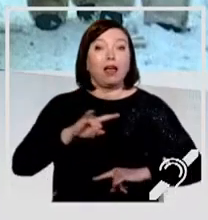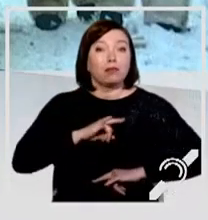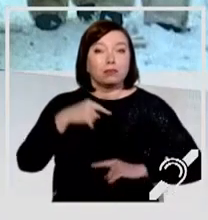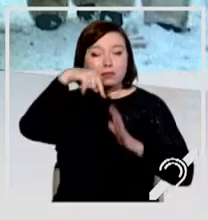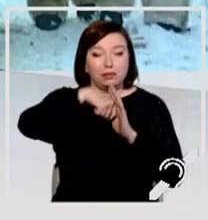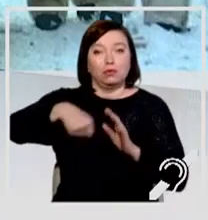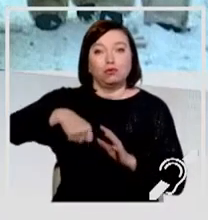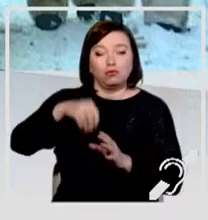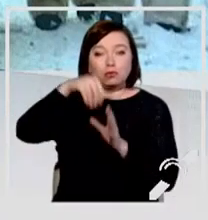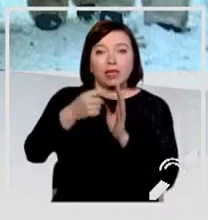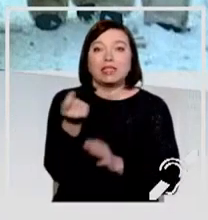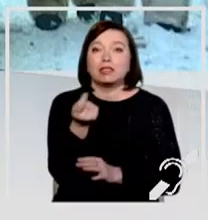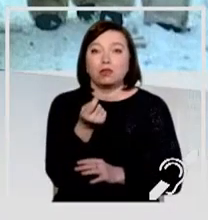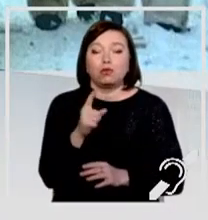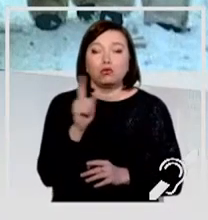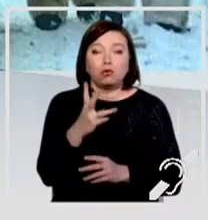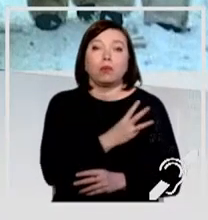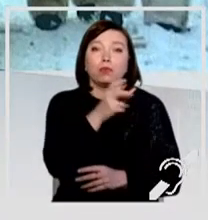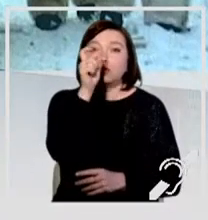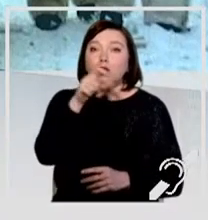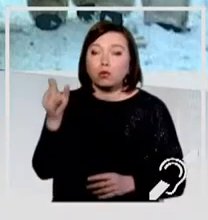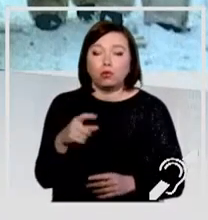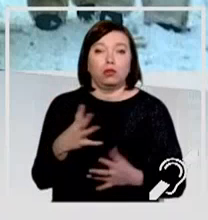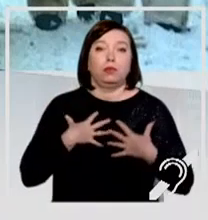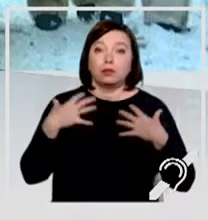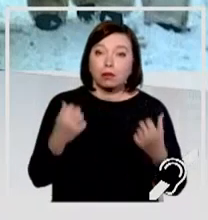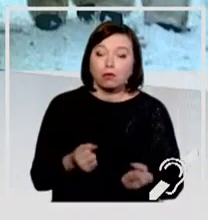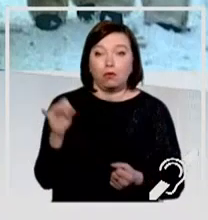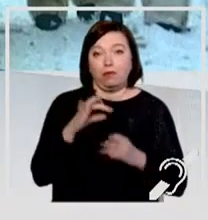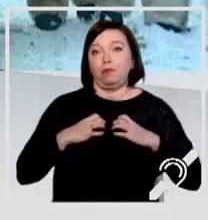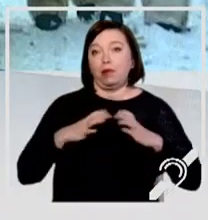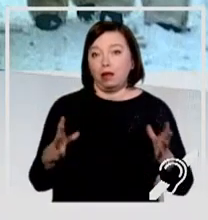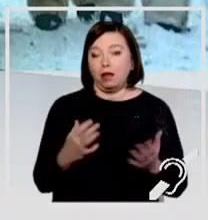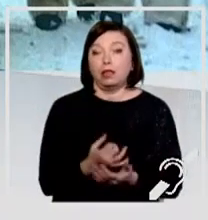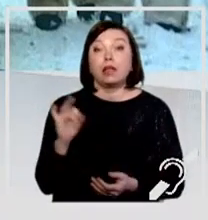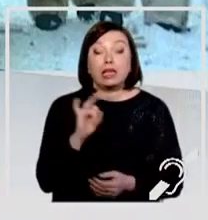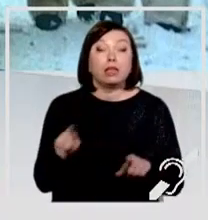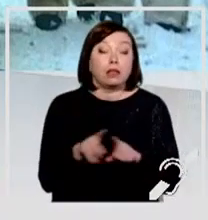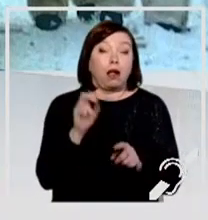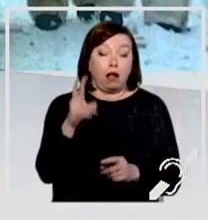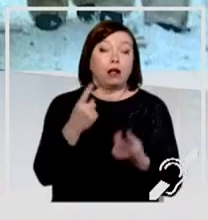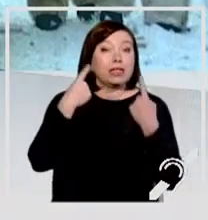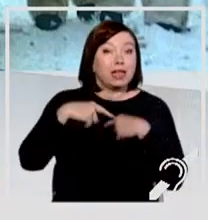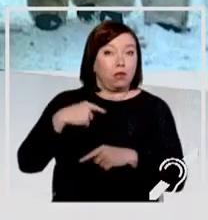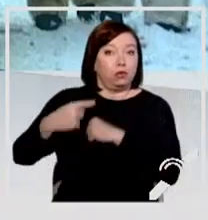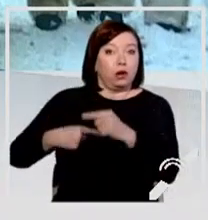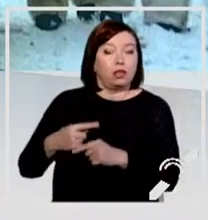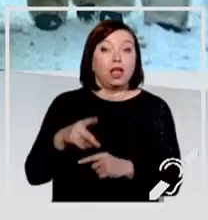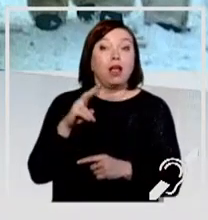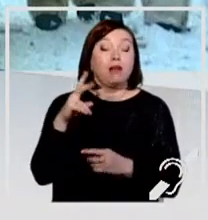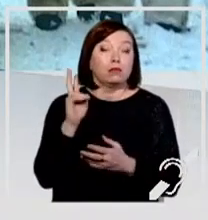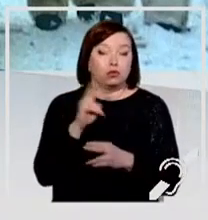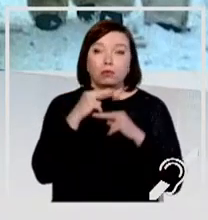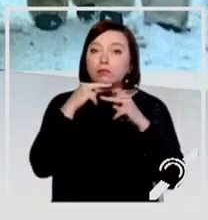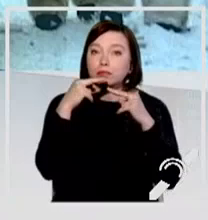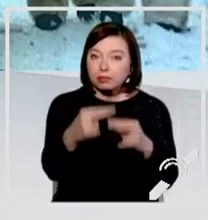pun boabe de grâu pentru a Ura gospodarilor sănătate și belșug și așa cum cere tradiția gazele îi răsplătesc